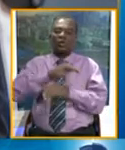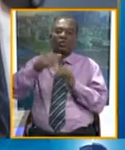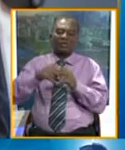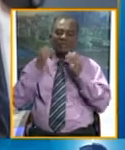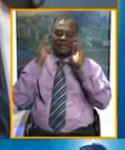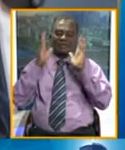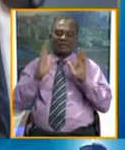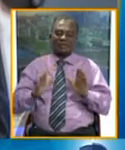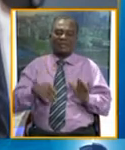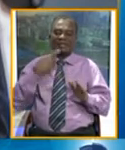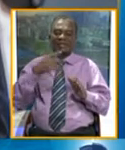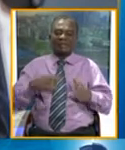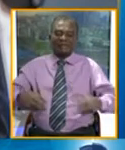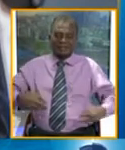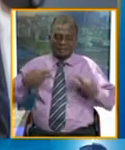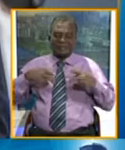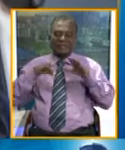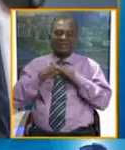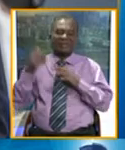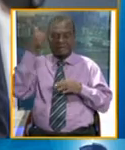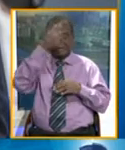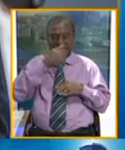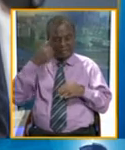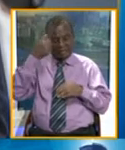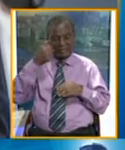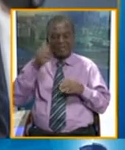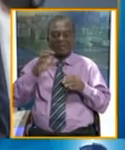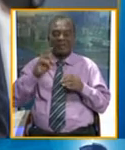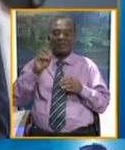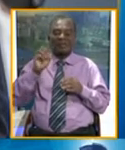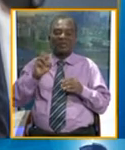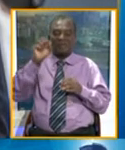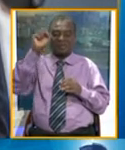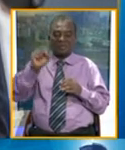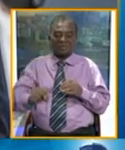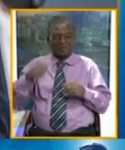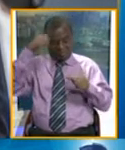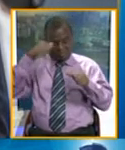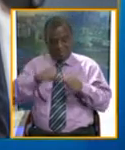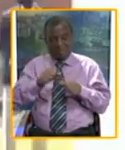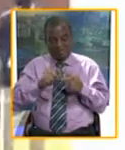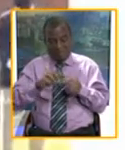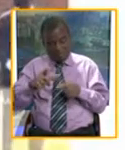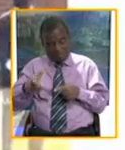Sud se souviennent du défunt chef du gouvernement. Pour en parler, Didier Nguessan.